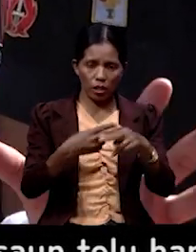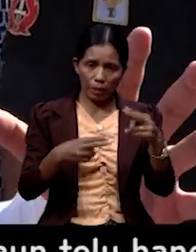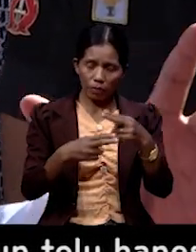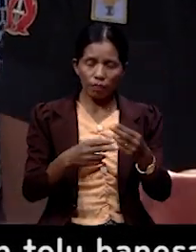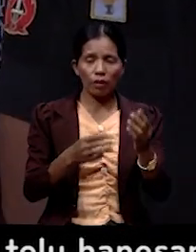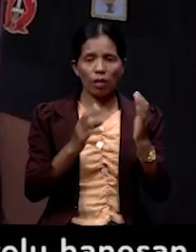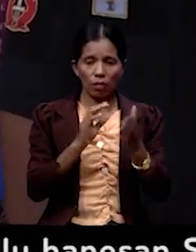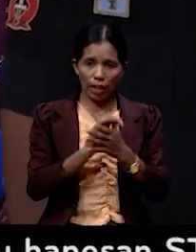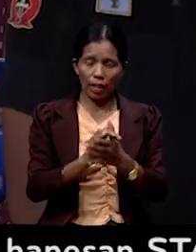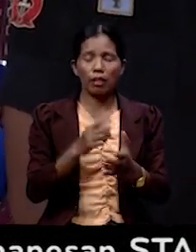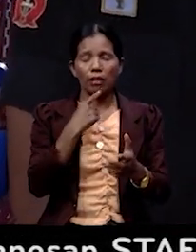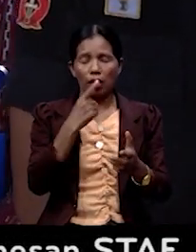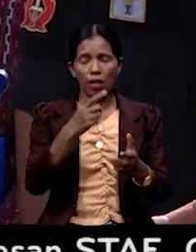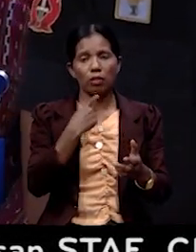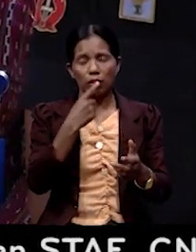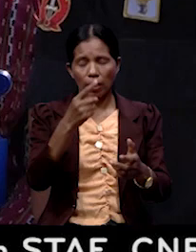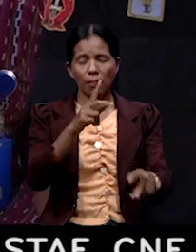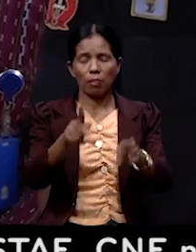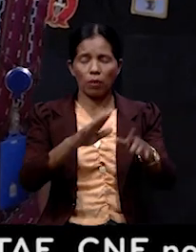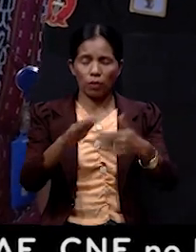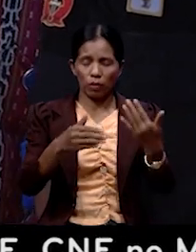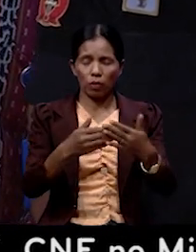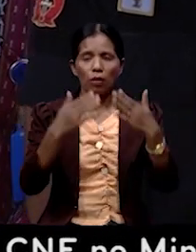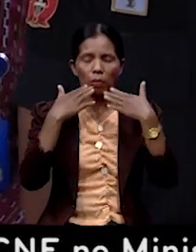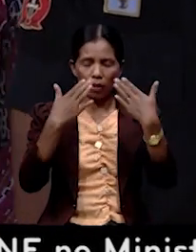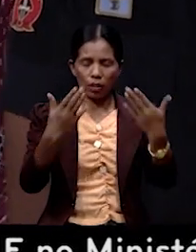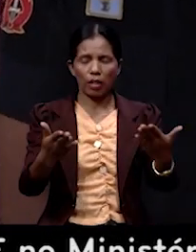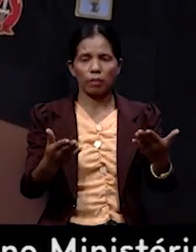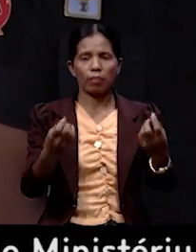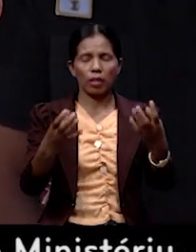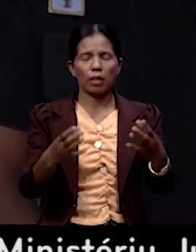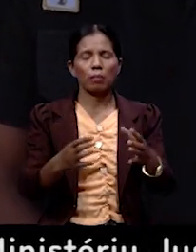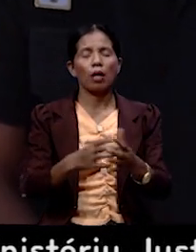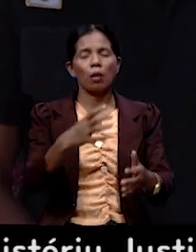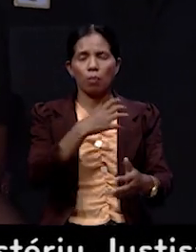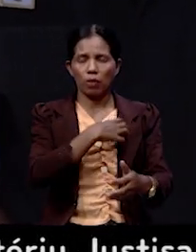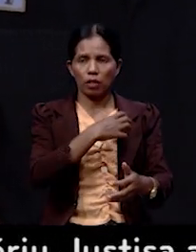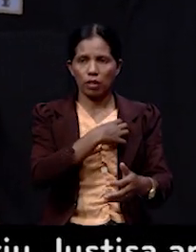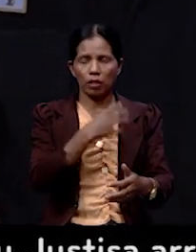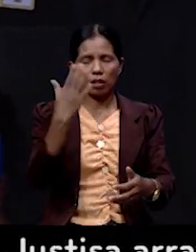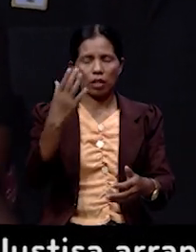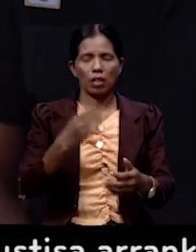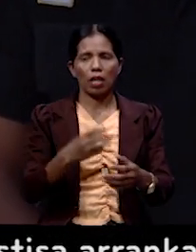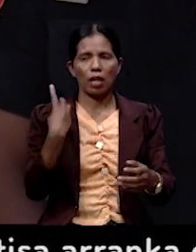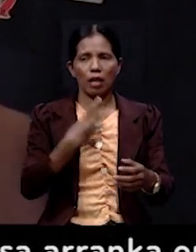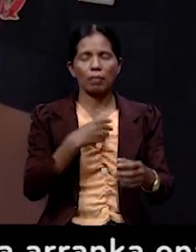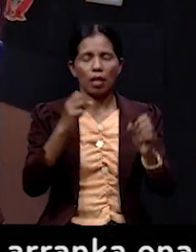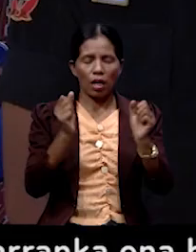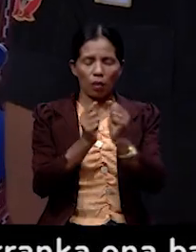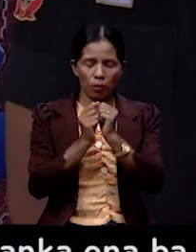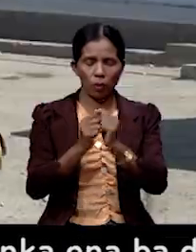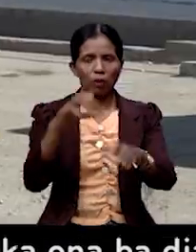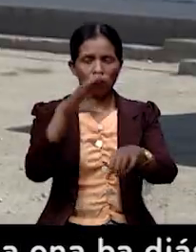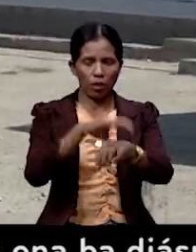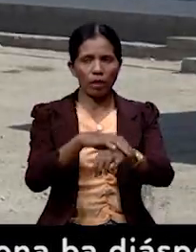ka deklara ba publik ka agra desa gorda ba pungutan di polisi ya sekolah di komorodian ami hamutu para tuben halo kaptur sal dan lalu ya